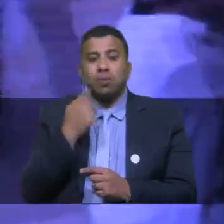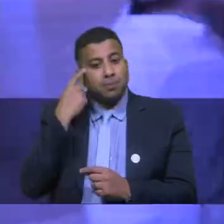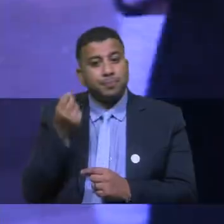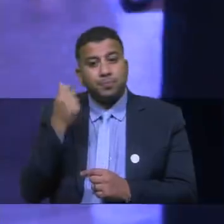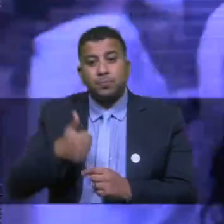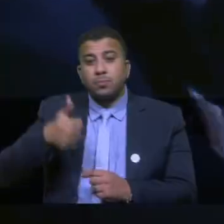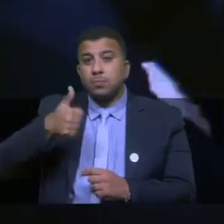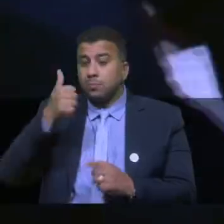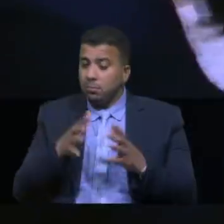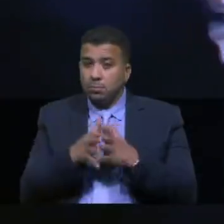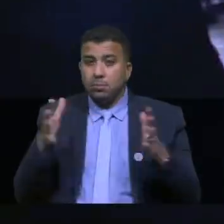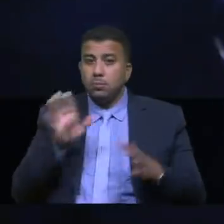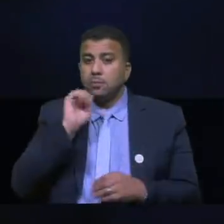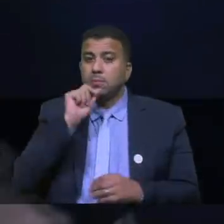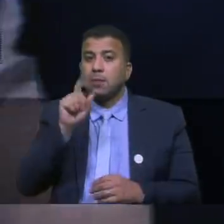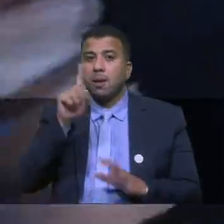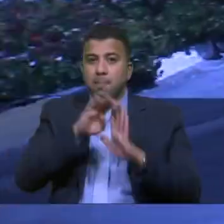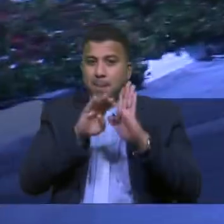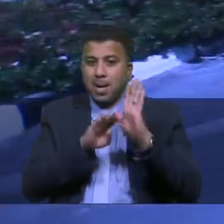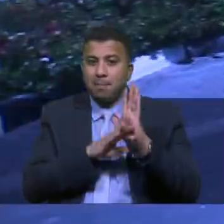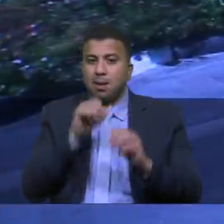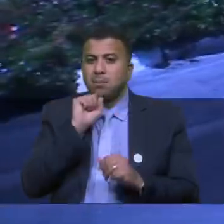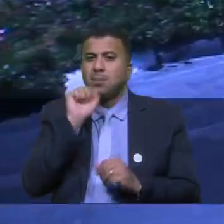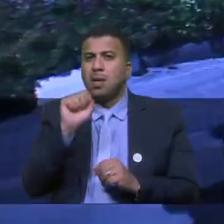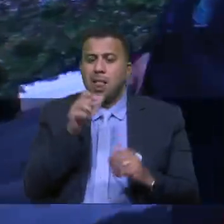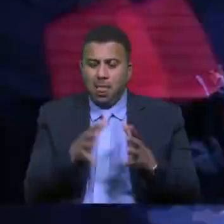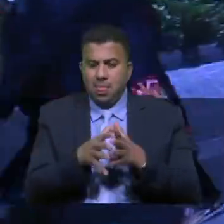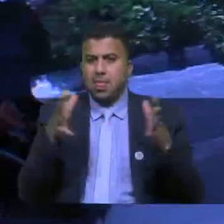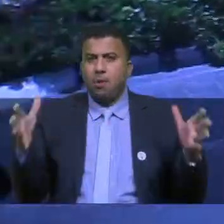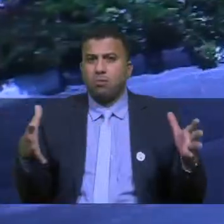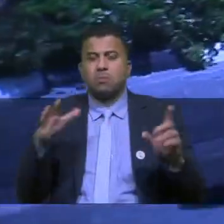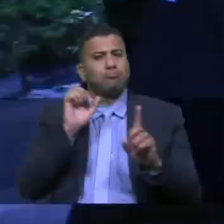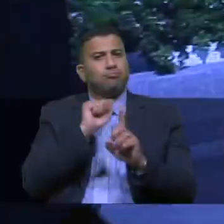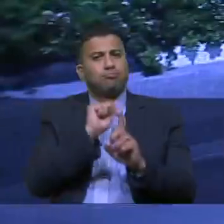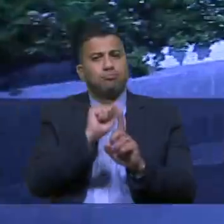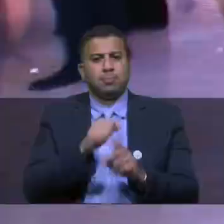النجاح الكبير الذي حققه البرنامج بعد التوسعة في فئته.